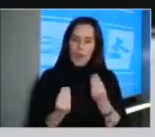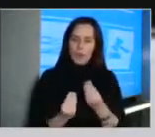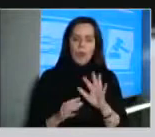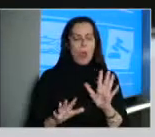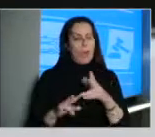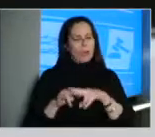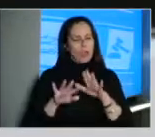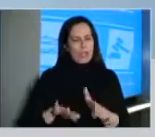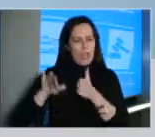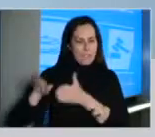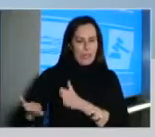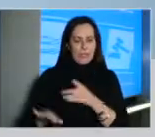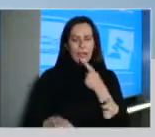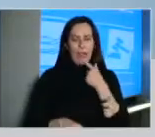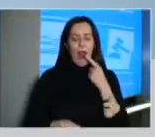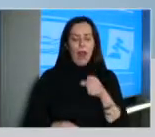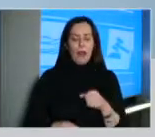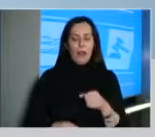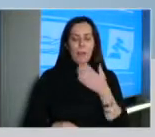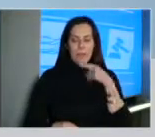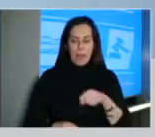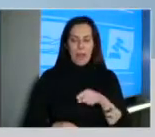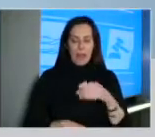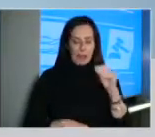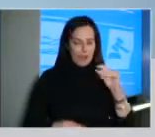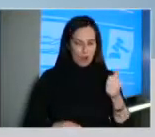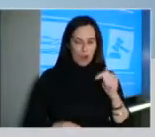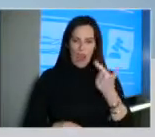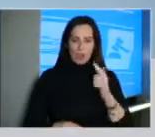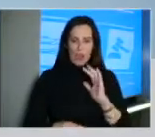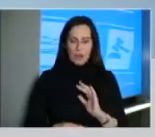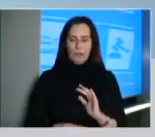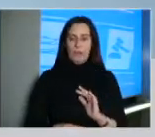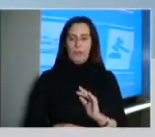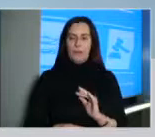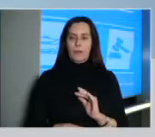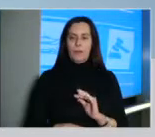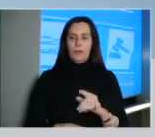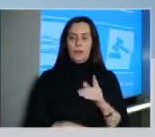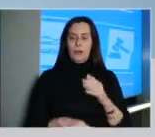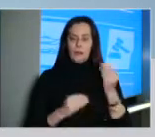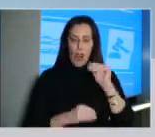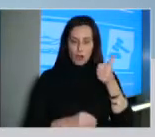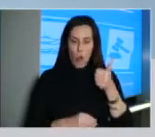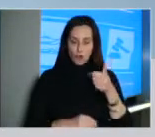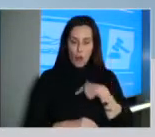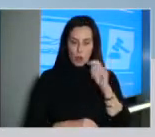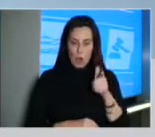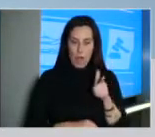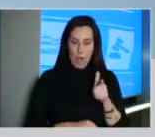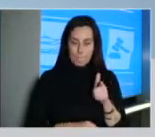בוא נשאיר את זה בצד. כן. נדבר רק על הדברים בארץ, על הרובד הראשון ועל הרובד השני. אוקיי. אז קודם כל, הרובד הראשון שלנו